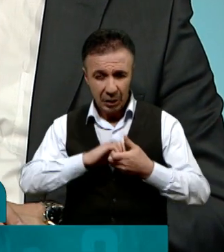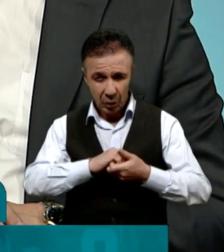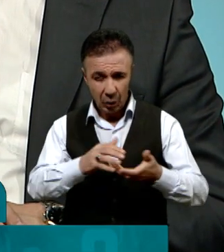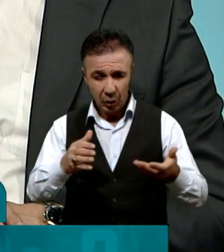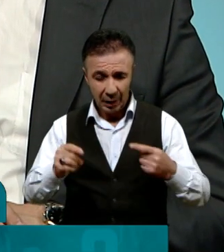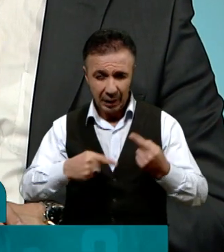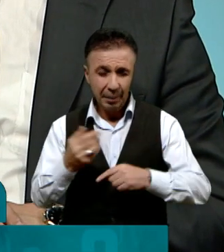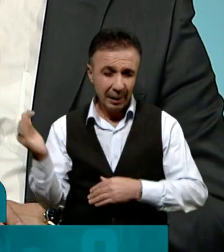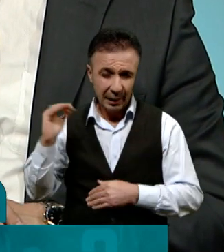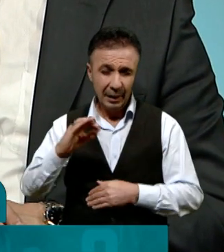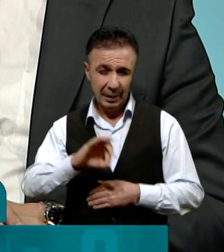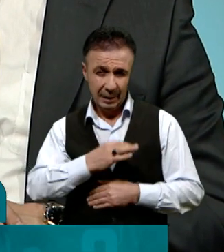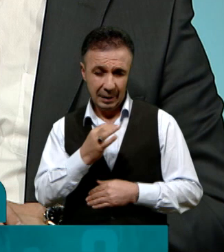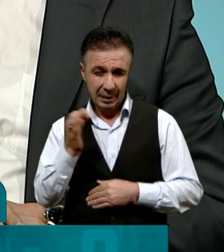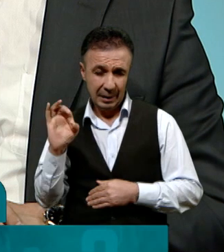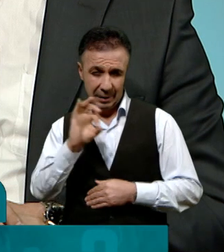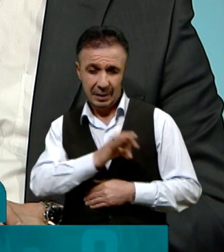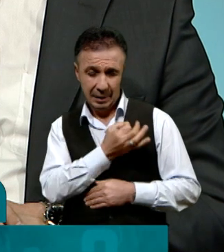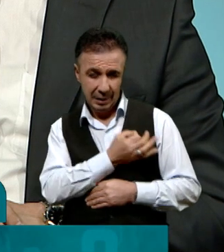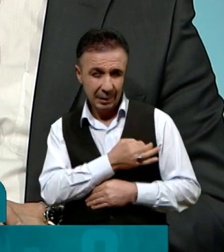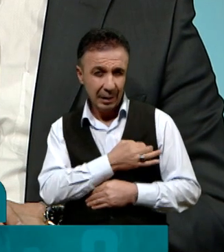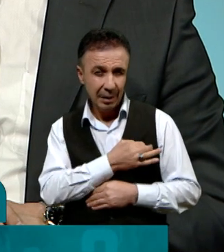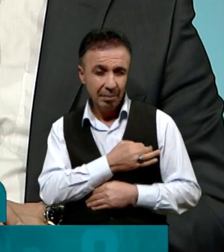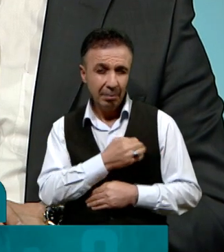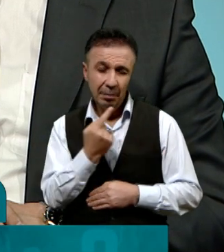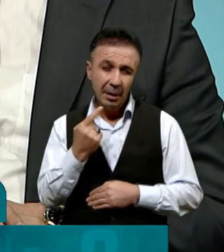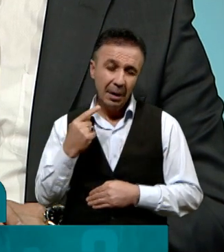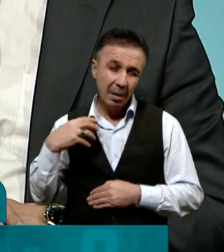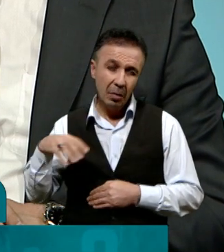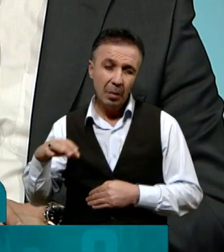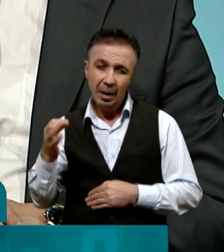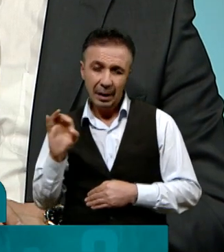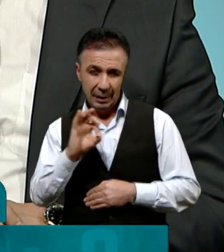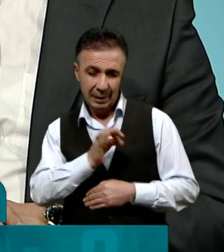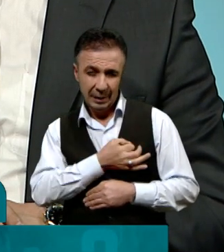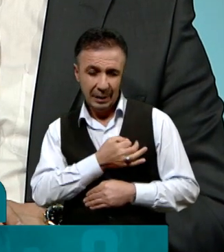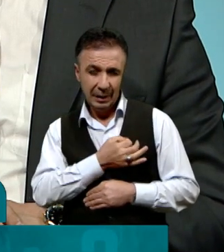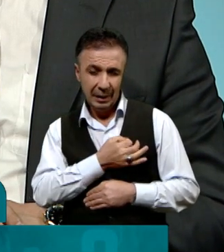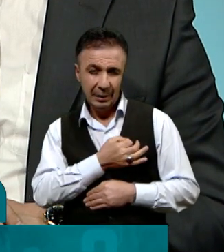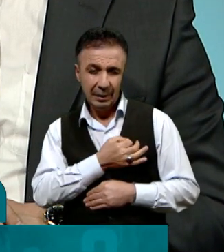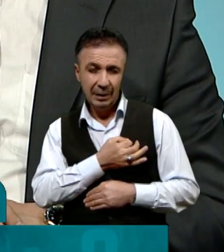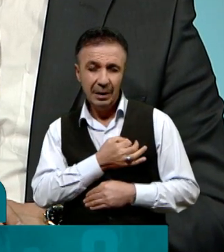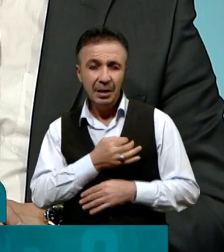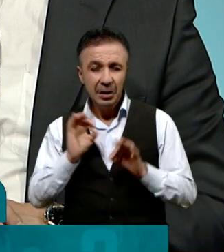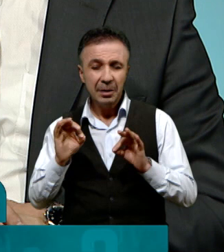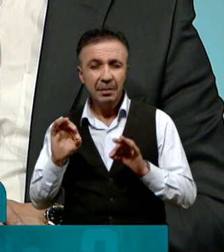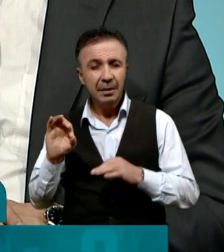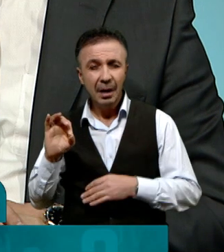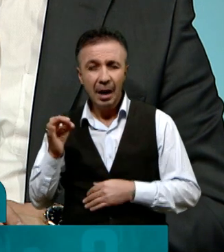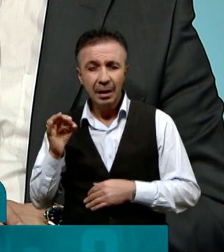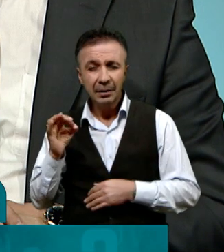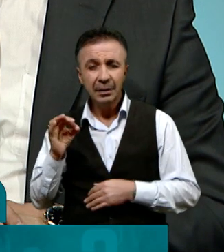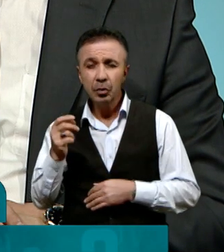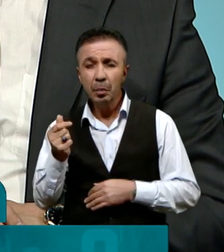Evet. Takıntı taktılar. Bir kısmı da altın takmış. Eşim de altın da çok yükseldi. Ben bir emekliyim, bir başka